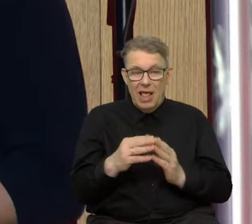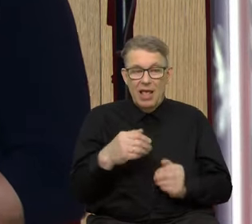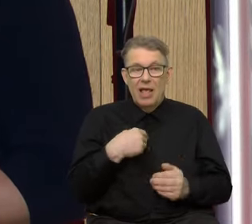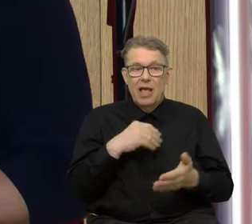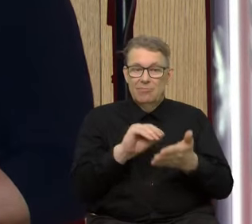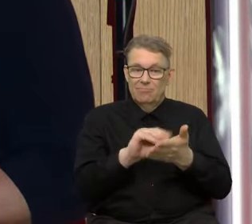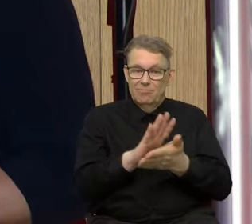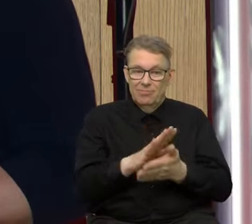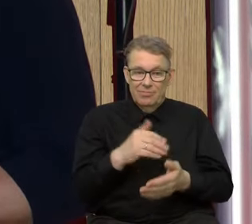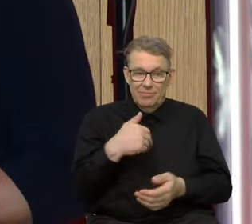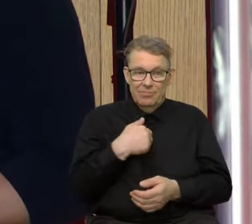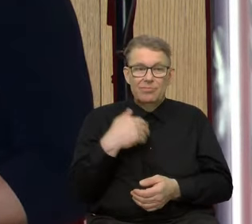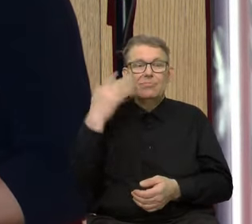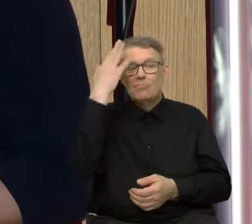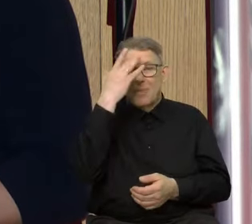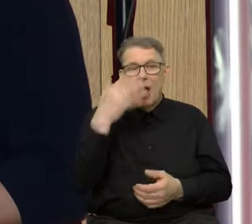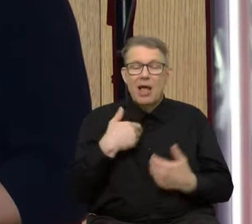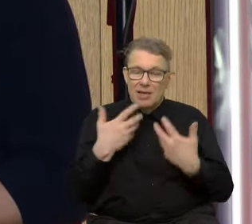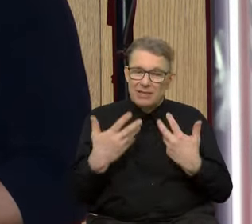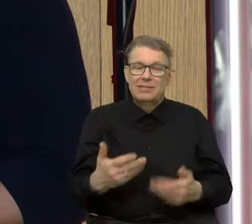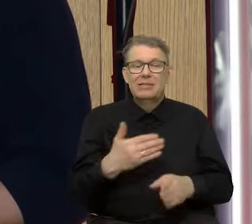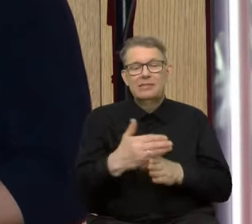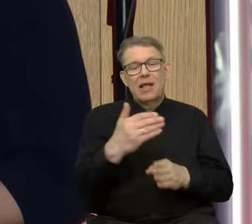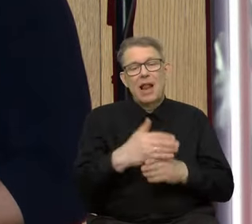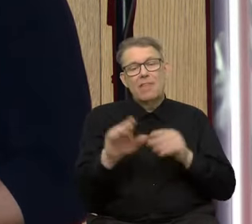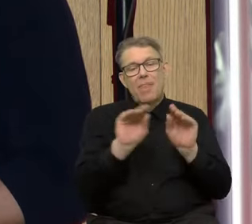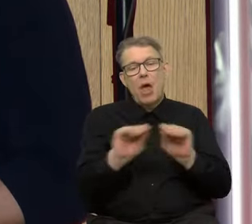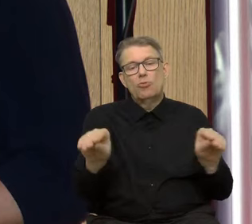napisałam, że moim marzeniem jest być nauczycielem.